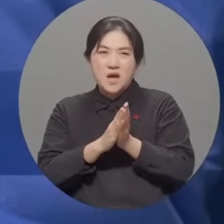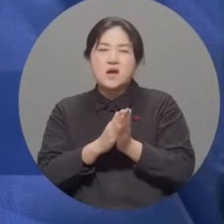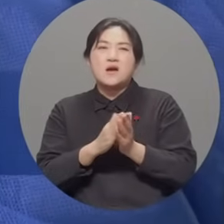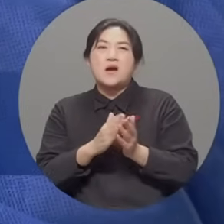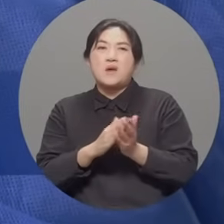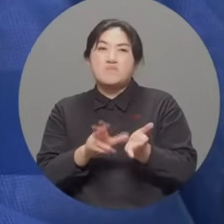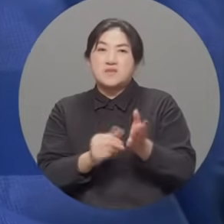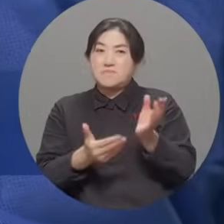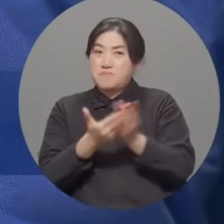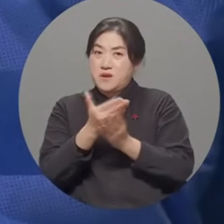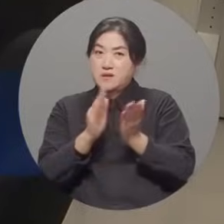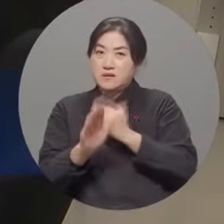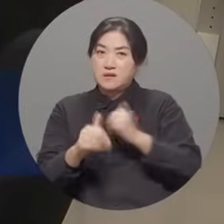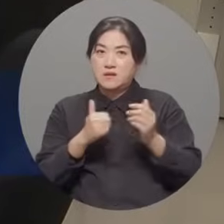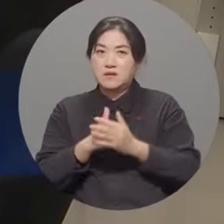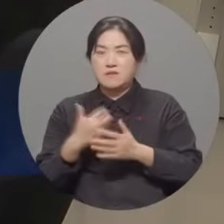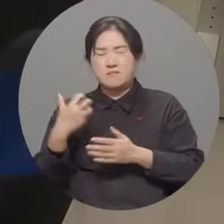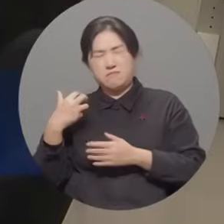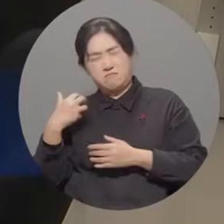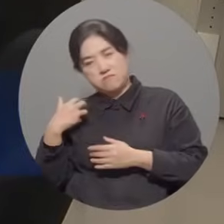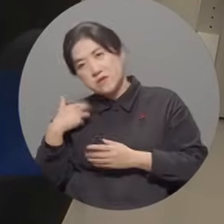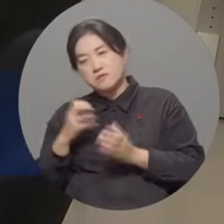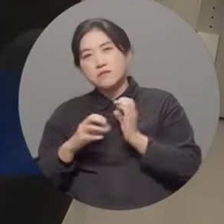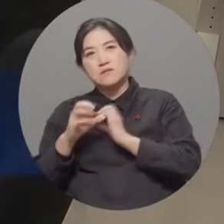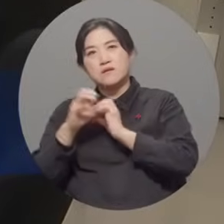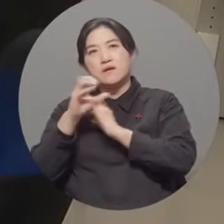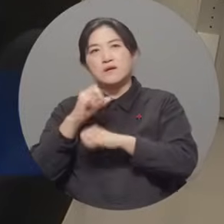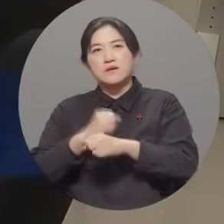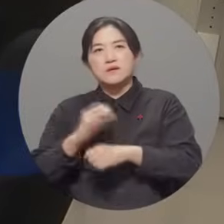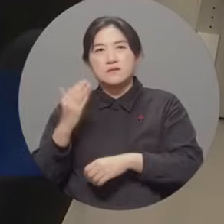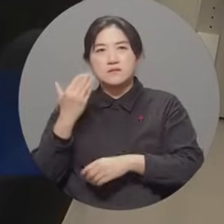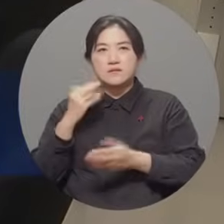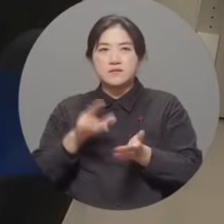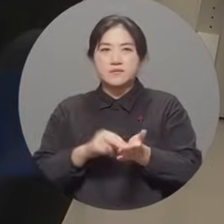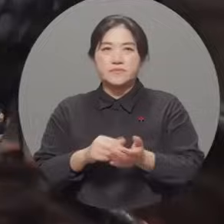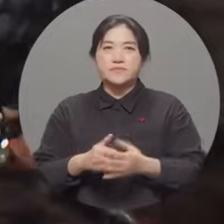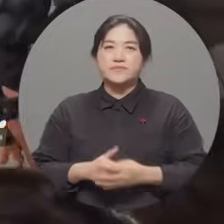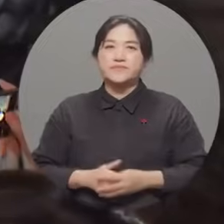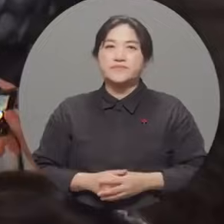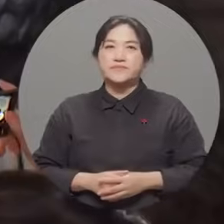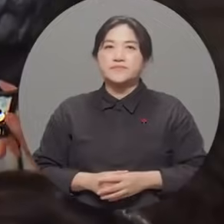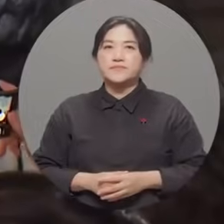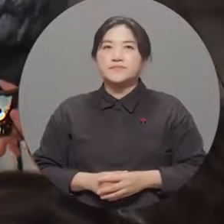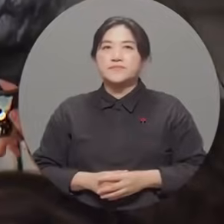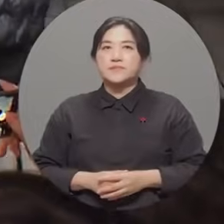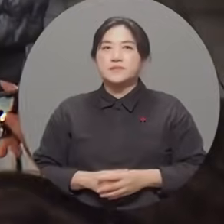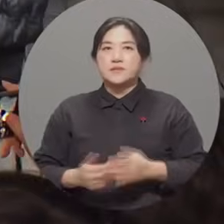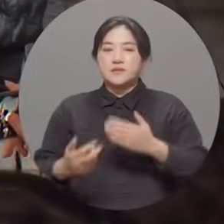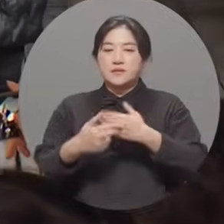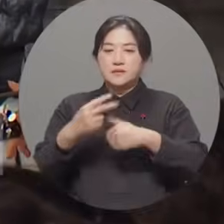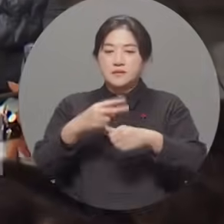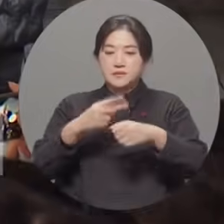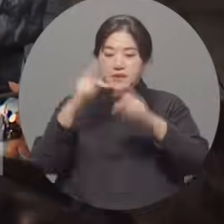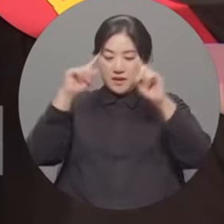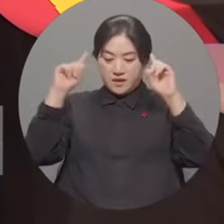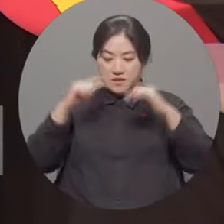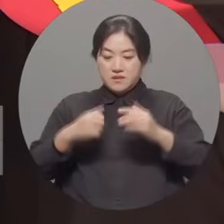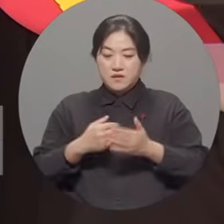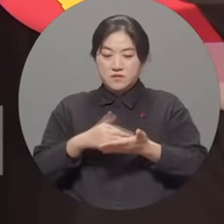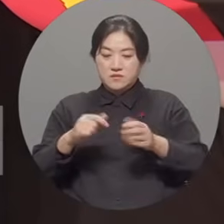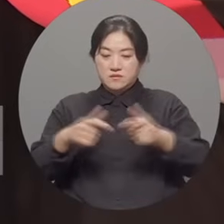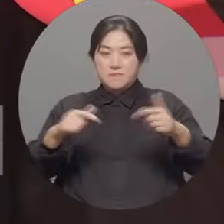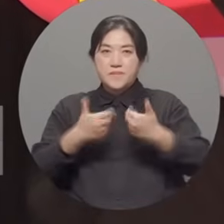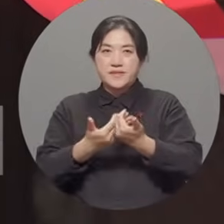휘말리게 되면 이제 이것들에 대한 부담이 훨씬 더 커지는 거죠. 의대 증원에 반대하는 의사협회는